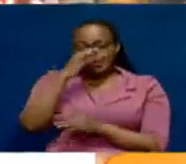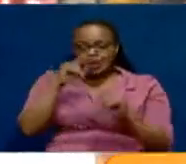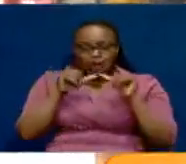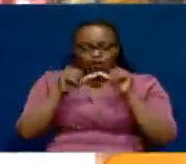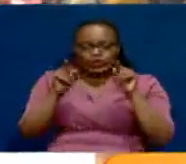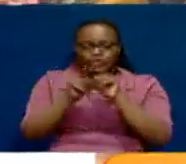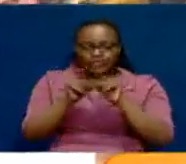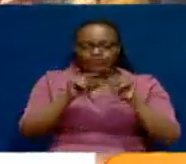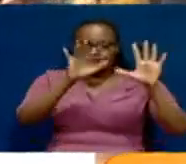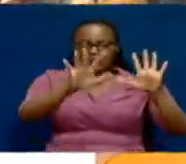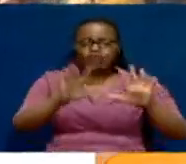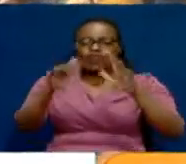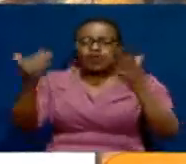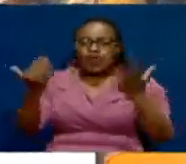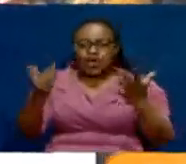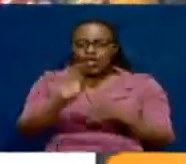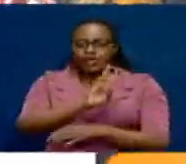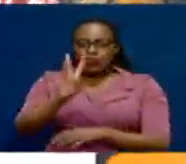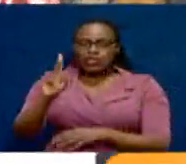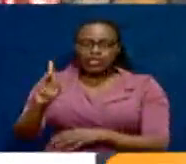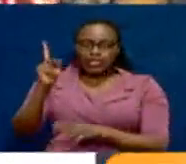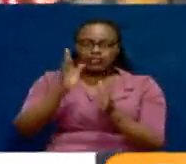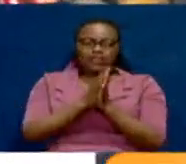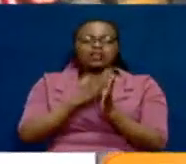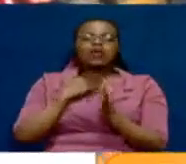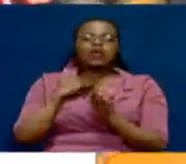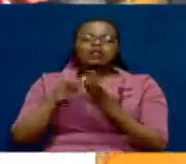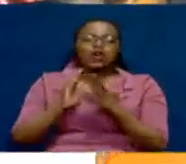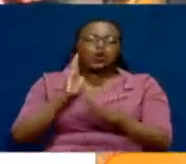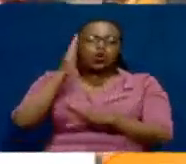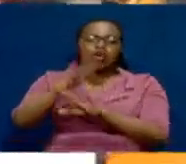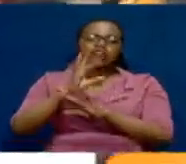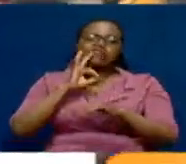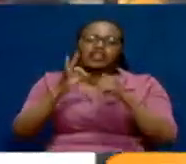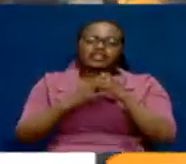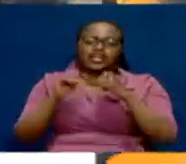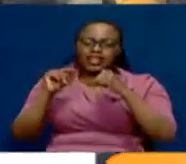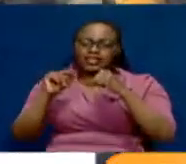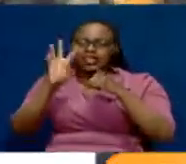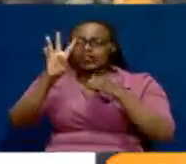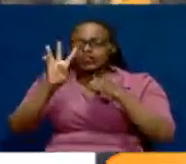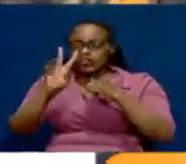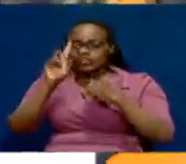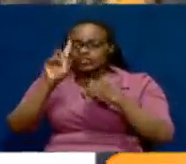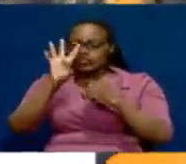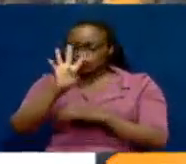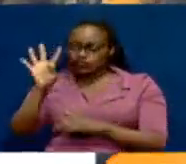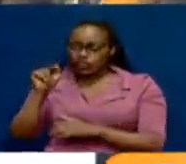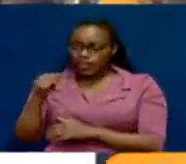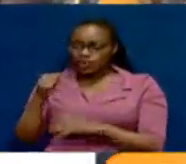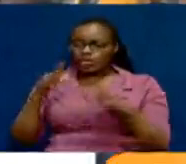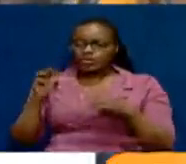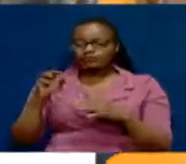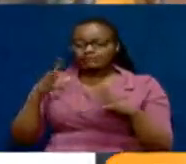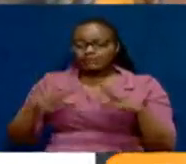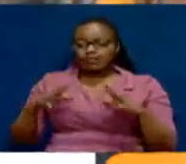kutembeza kikapu cha Azimio katika eneo la Magharibi na kuwataka zaidi ya wapiga kura 1,844 na zaidi kupigia